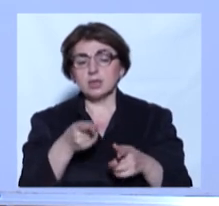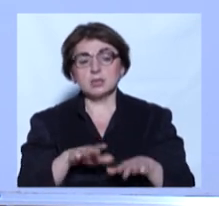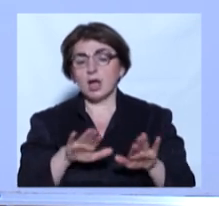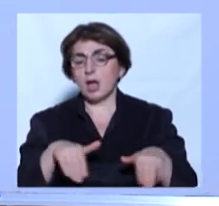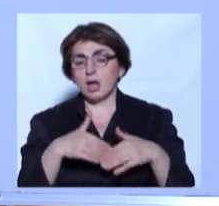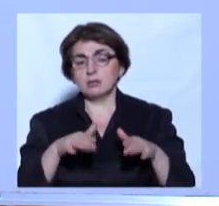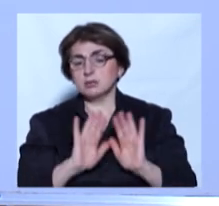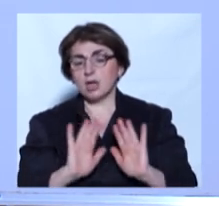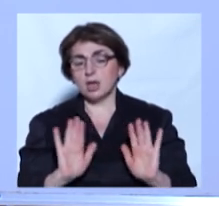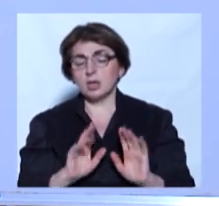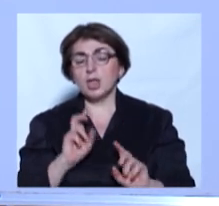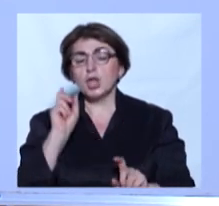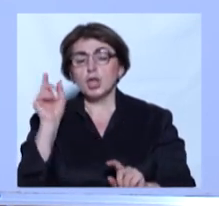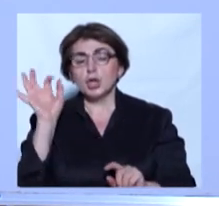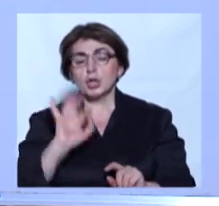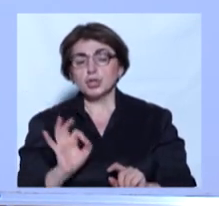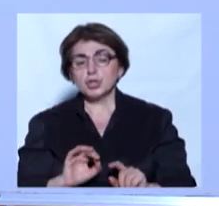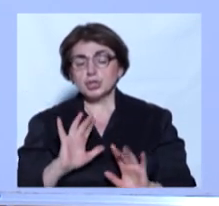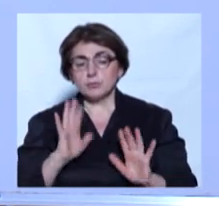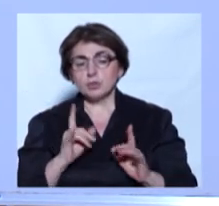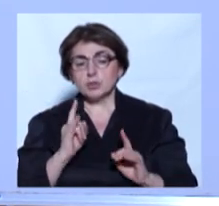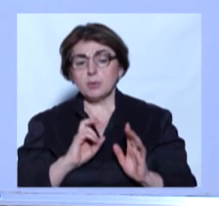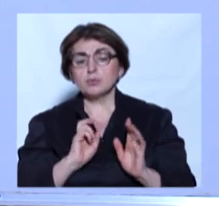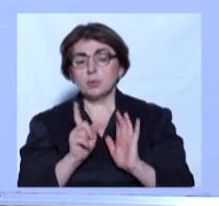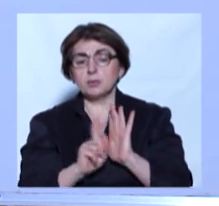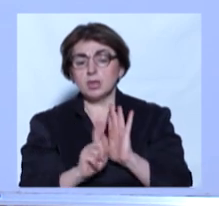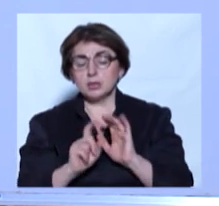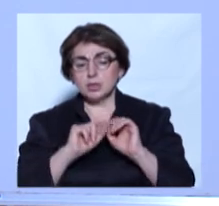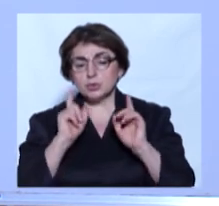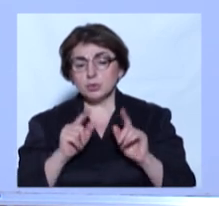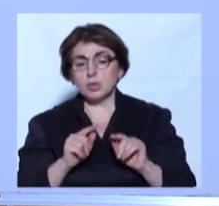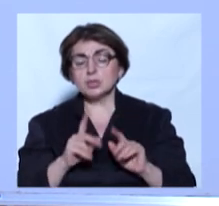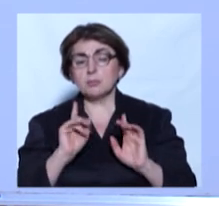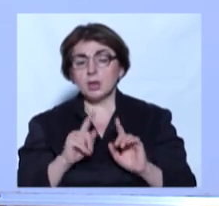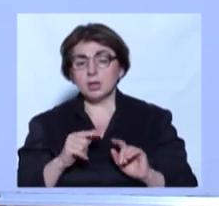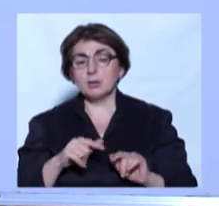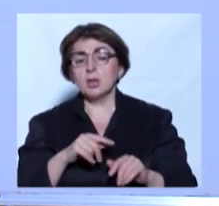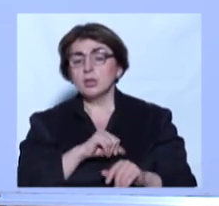ხშირ შემთხვევაში ბავშვები დადიან სკოლაში, მაგრამ დგას პრობლემა ხარისხიანი განათლების,